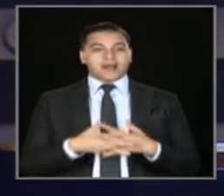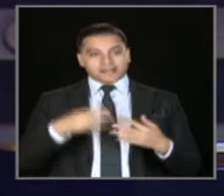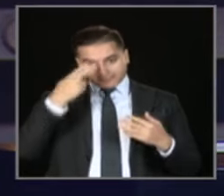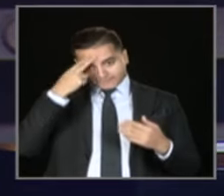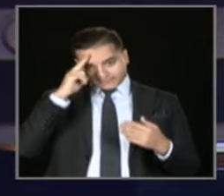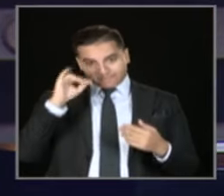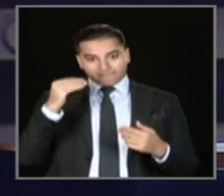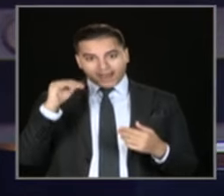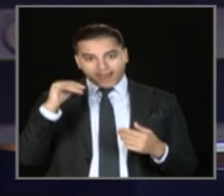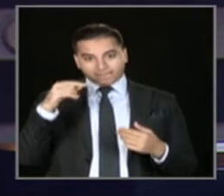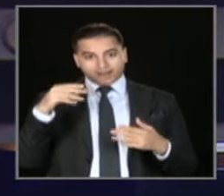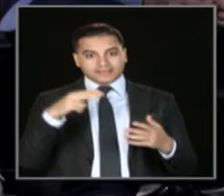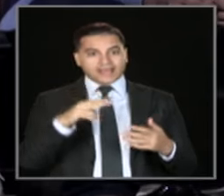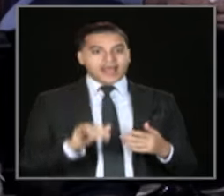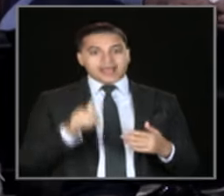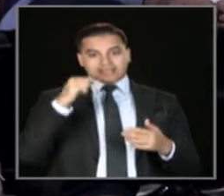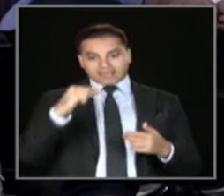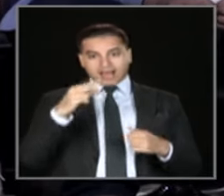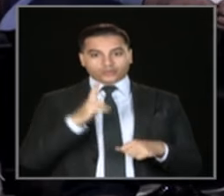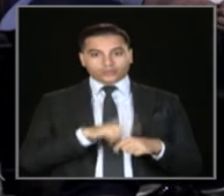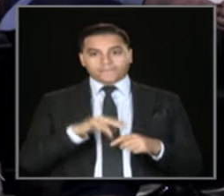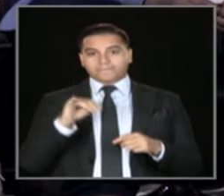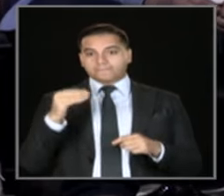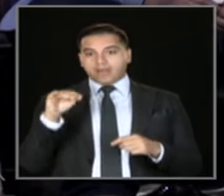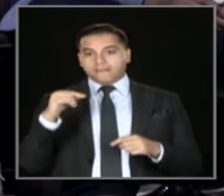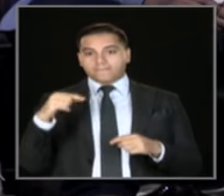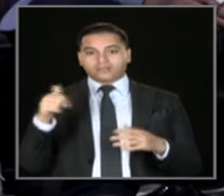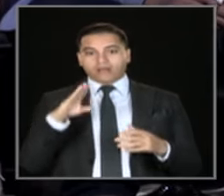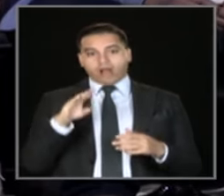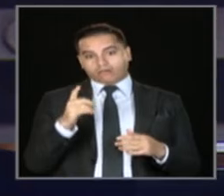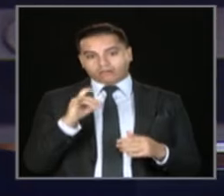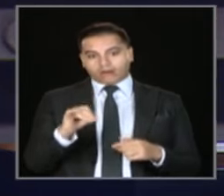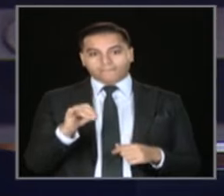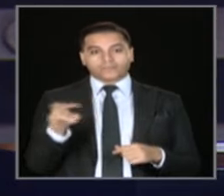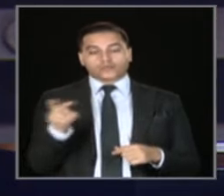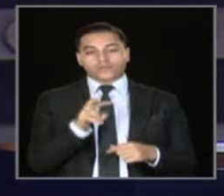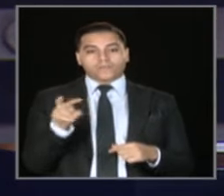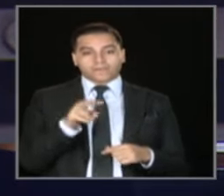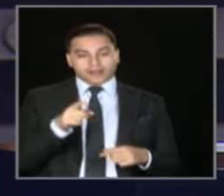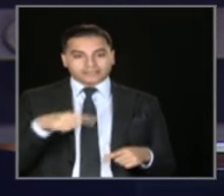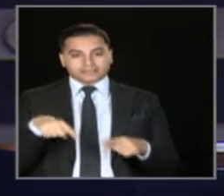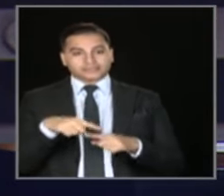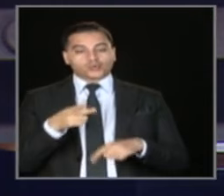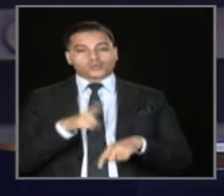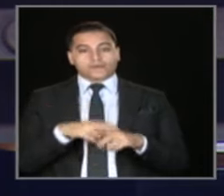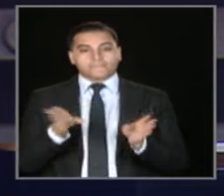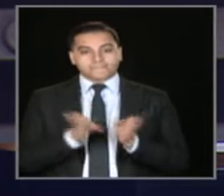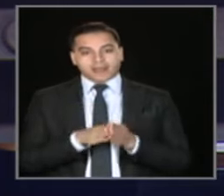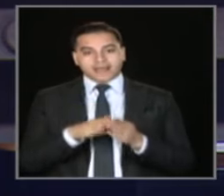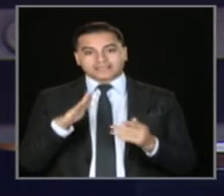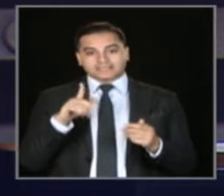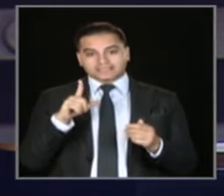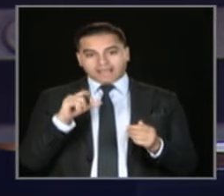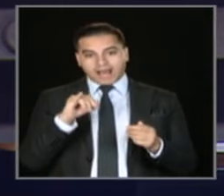كمان محمد عياد ومعانا محمد اكرم، موجودين هما الاثنين، ومعاهم